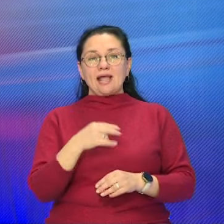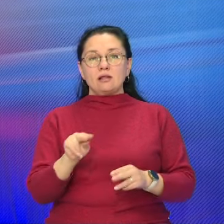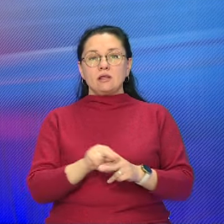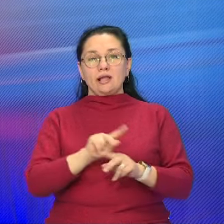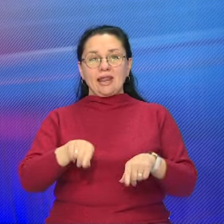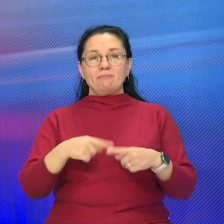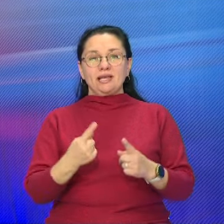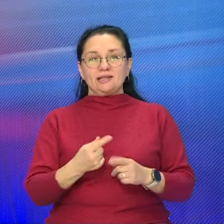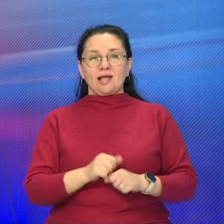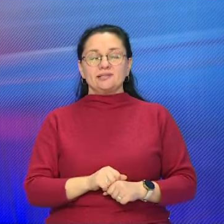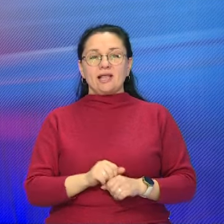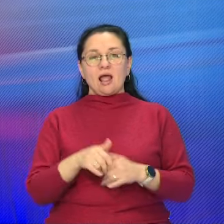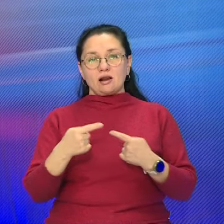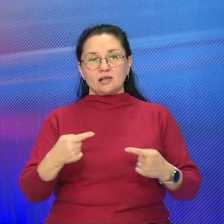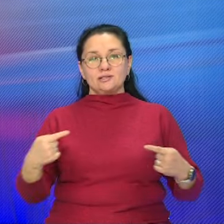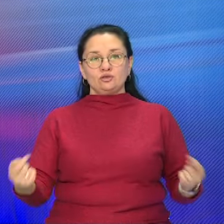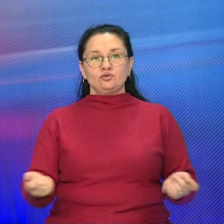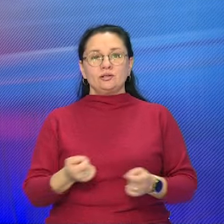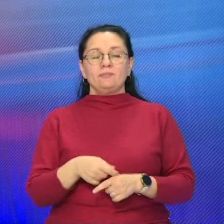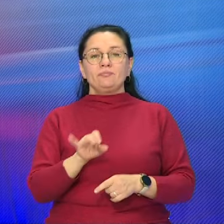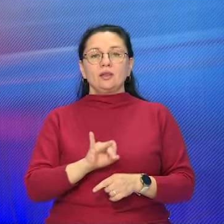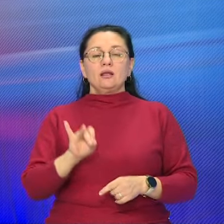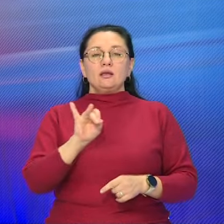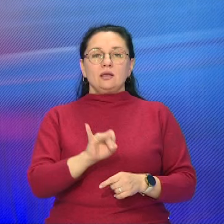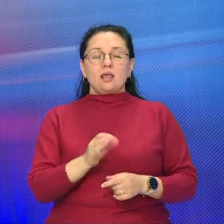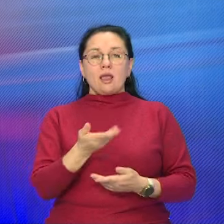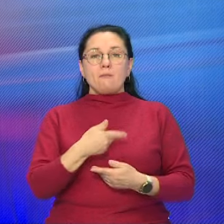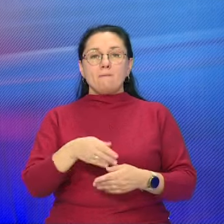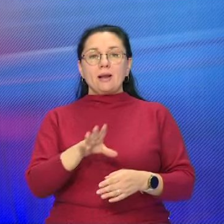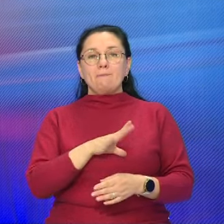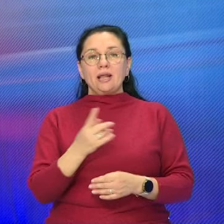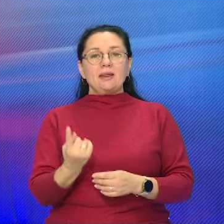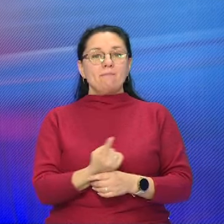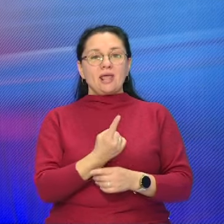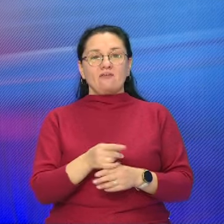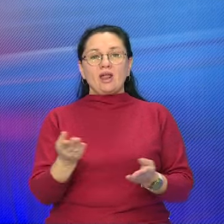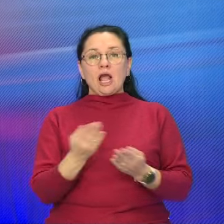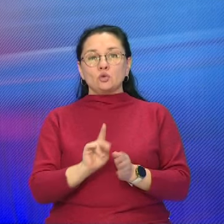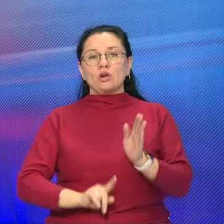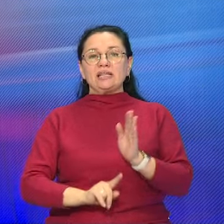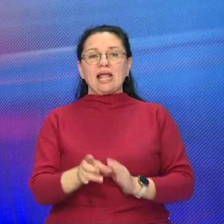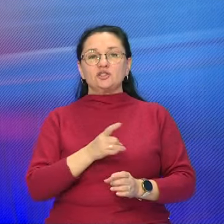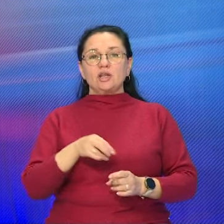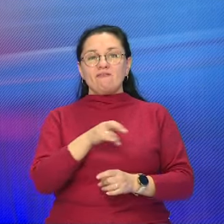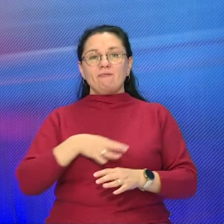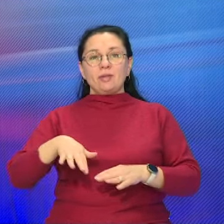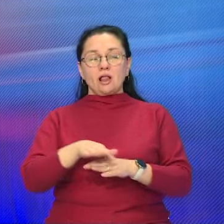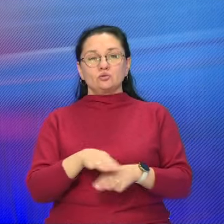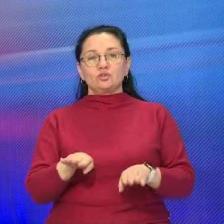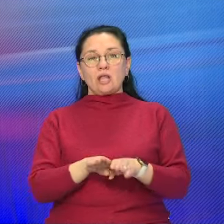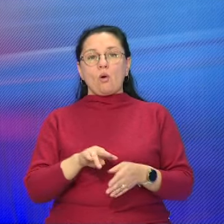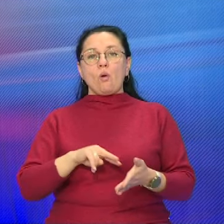реабилитации различными. И мы были одними из первых, кто начал в республике этот проект.